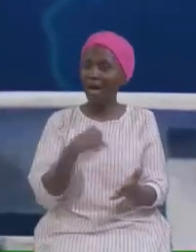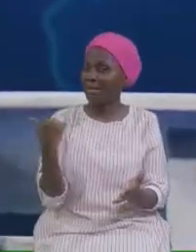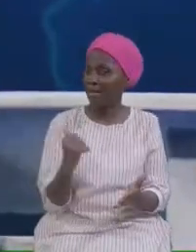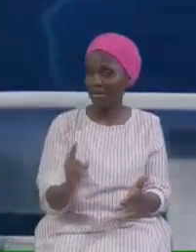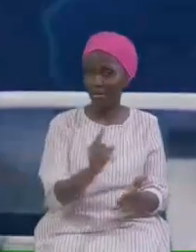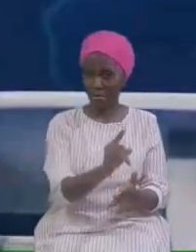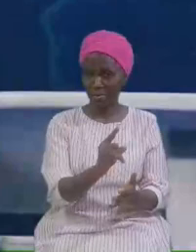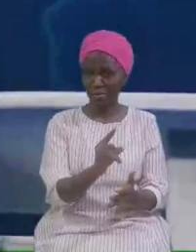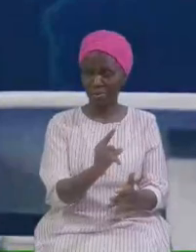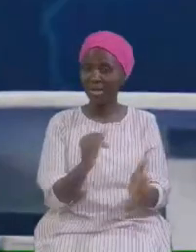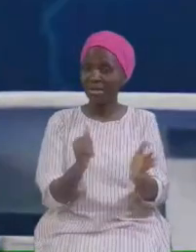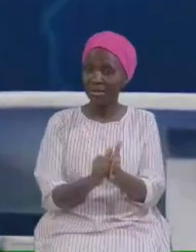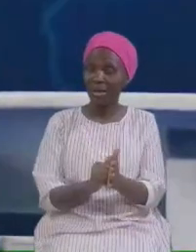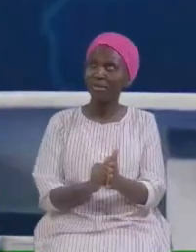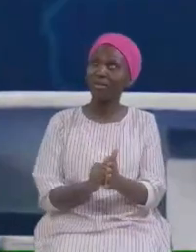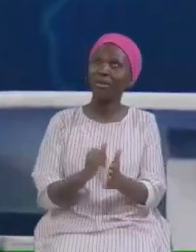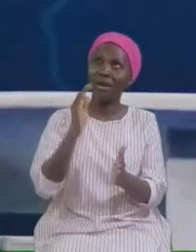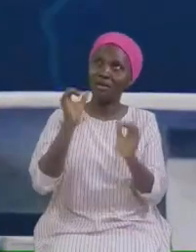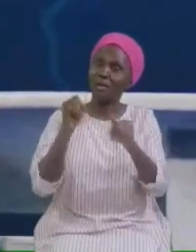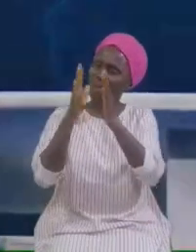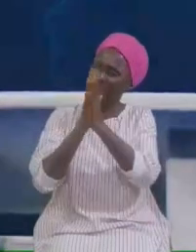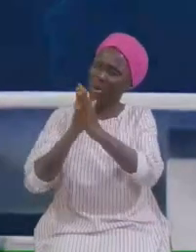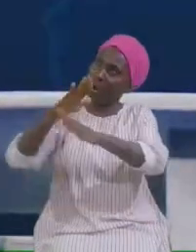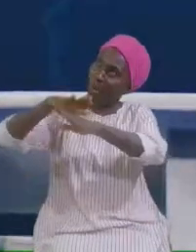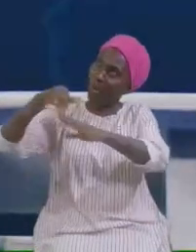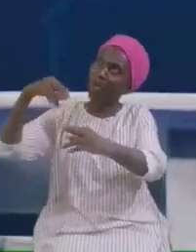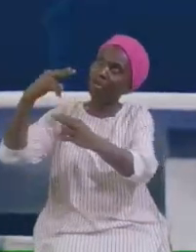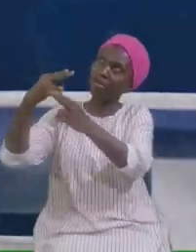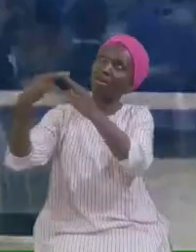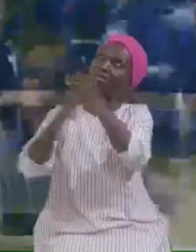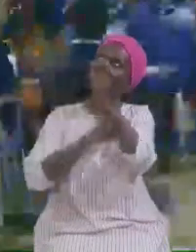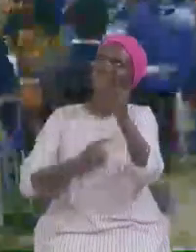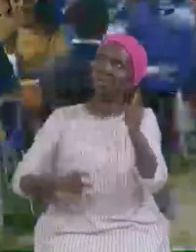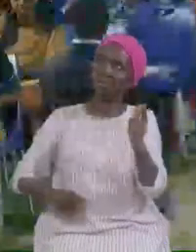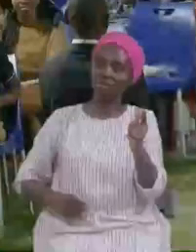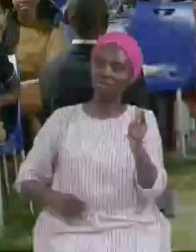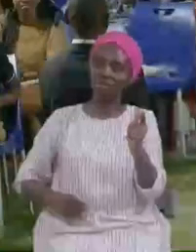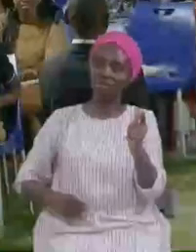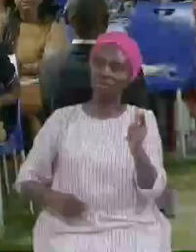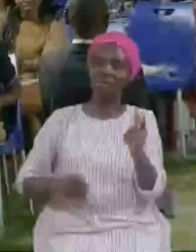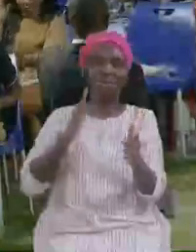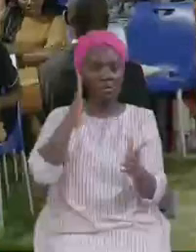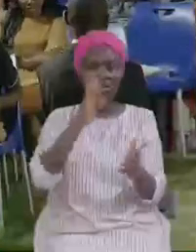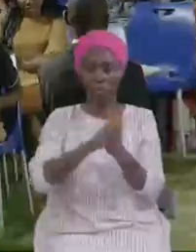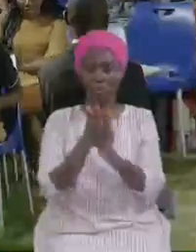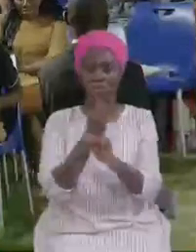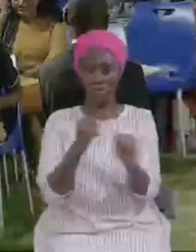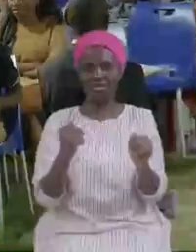quiconque invoquera le nom du Seigneur sera